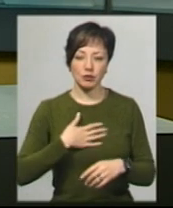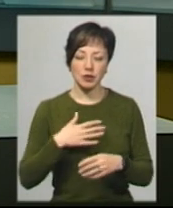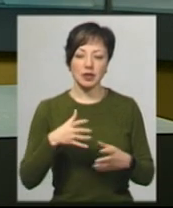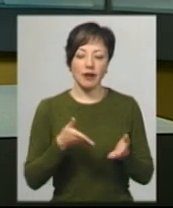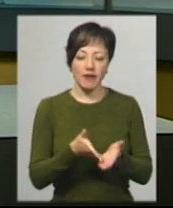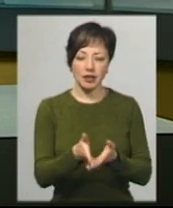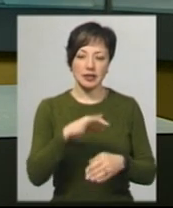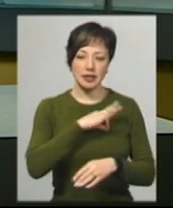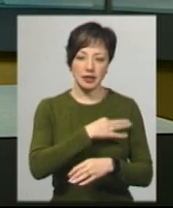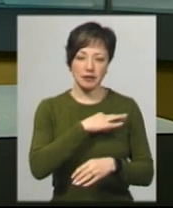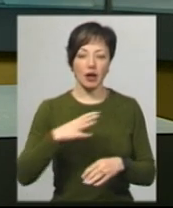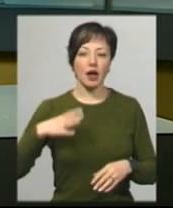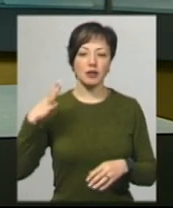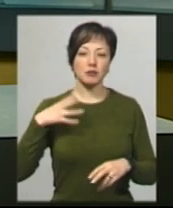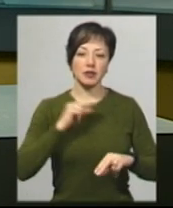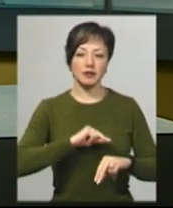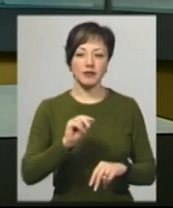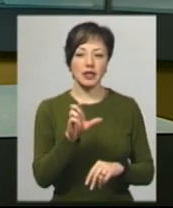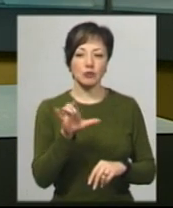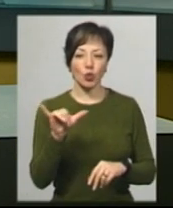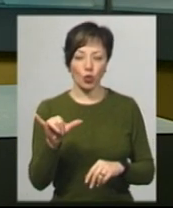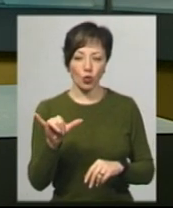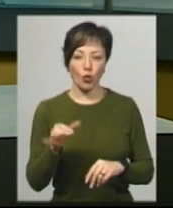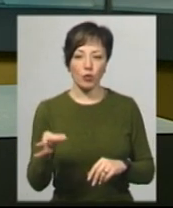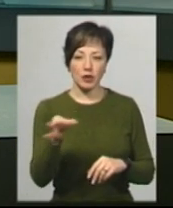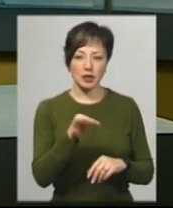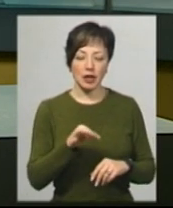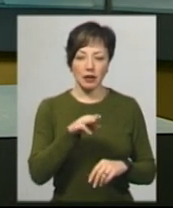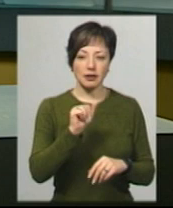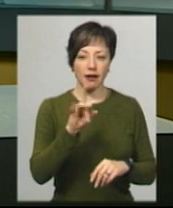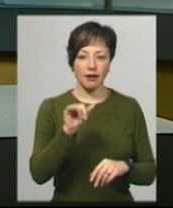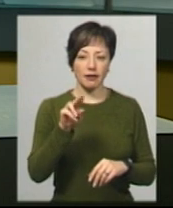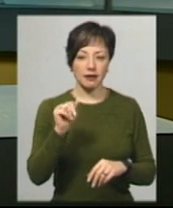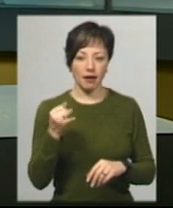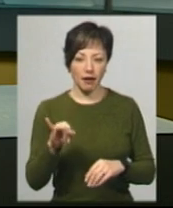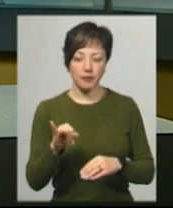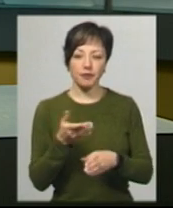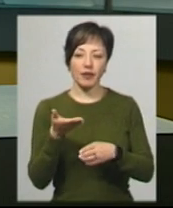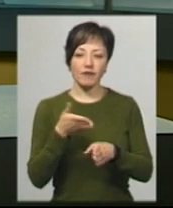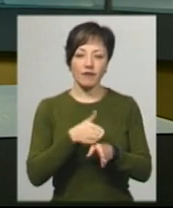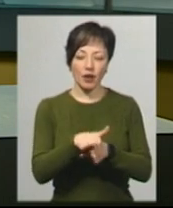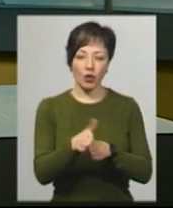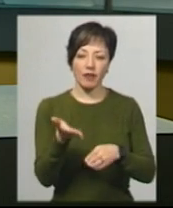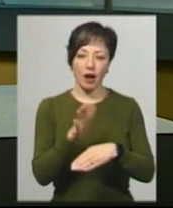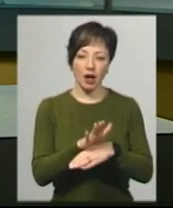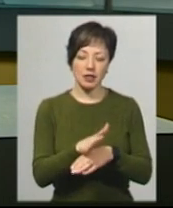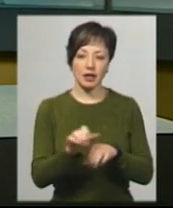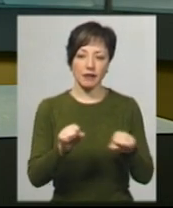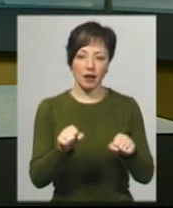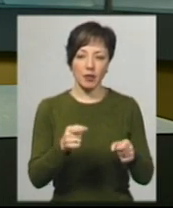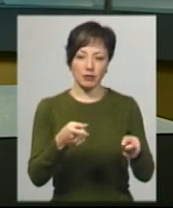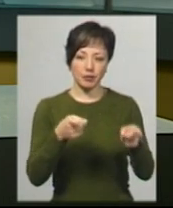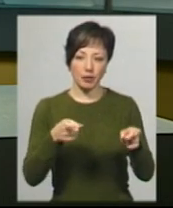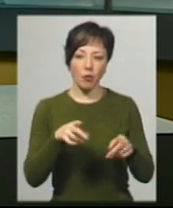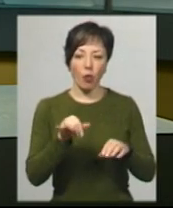версією слідства, експівробітник Служби безпеки управління СБУ області Віталій Тарадай виконав наказ керівника та відкрив вогонь по